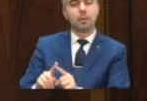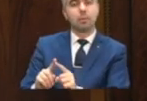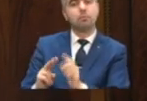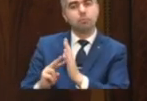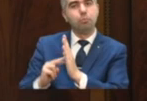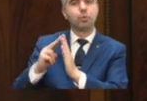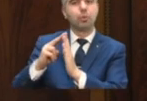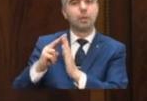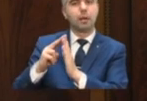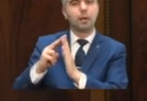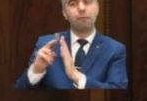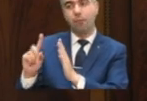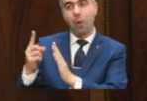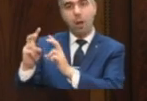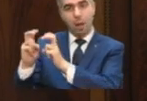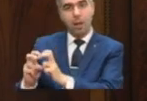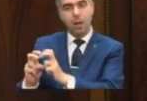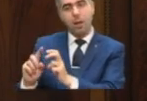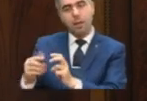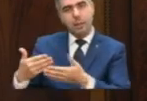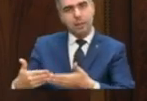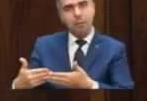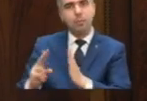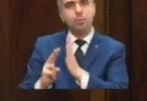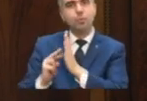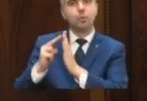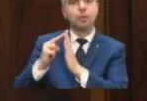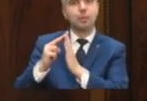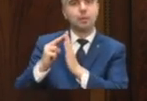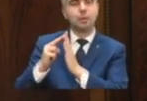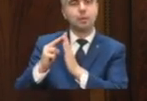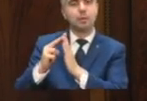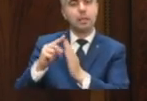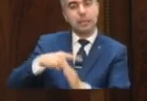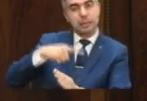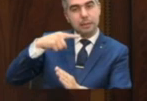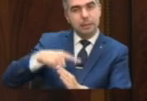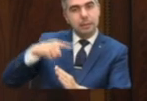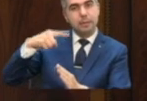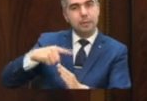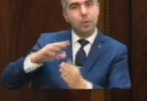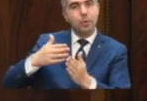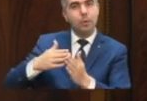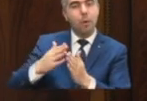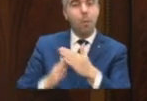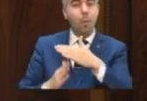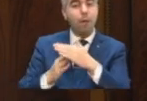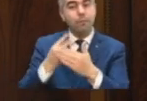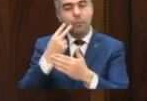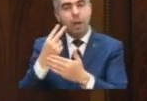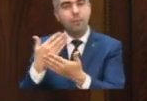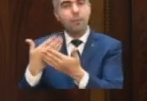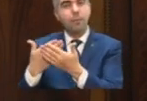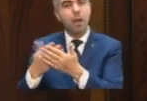واحد شويه. وهذا هاد هاد هاد هاد العمليه ديال هاد المؤشرات اللي كتطلع واحد شويه خصنا نتوقفوا عليها